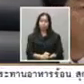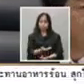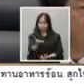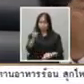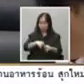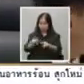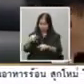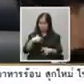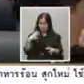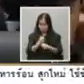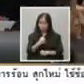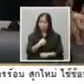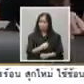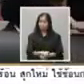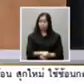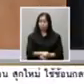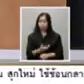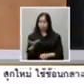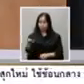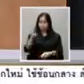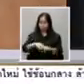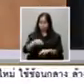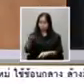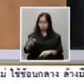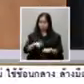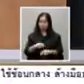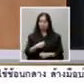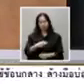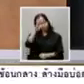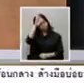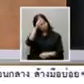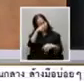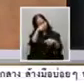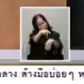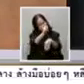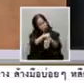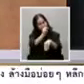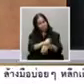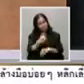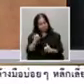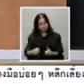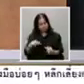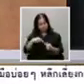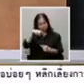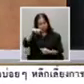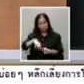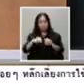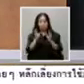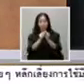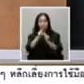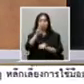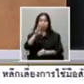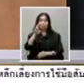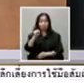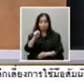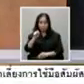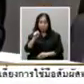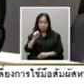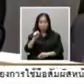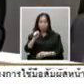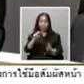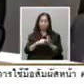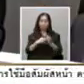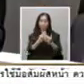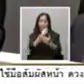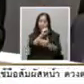ครับท่านเจรานั่งเถอะครับ คือผมติดใจครับท่านประธานครับคือที่นี่สภาผู้แทนราษฎรนะครับตัวแทนประชา